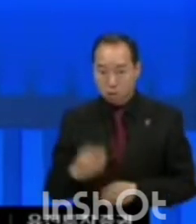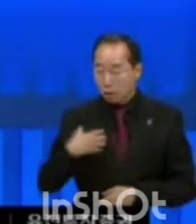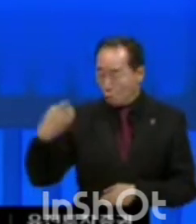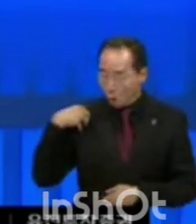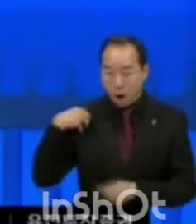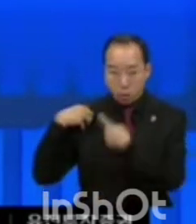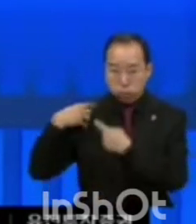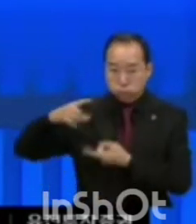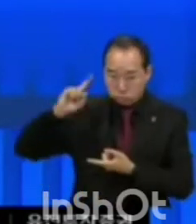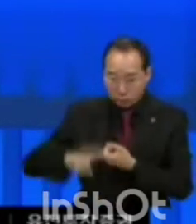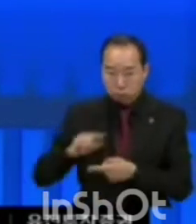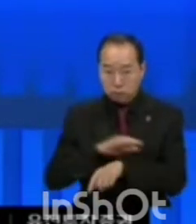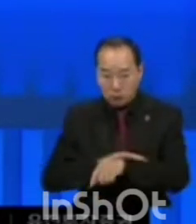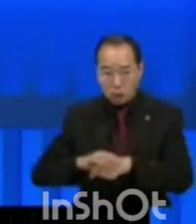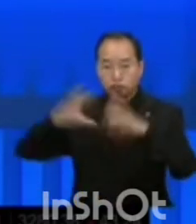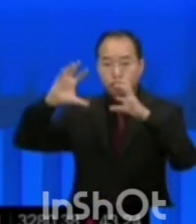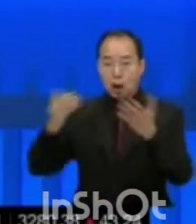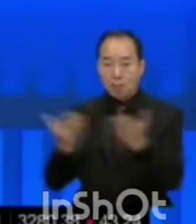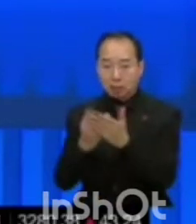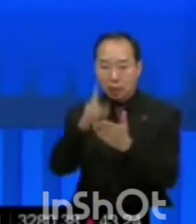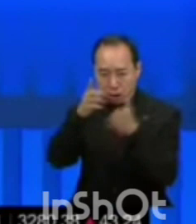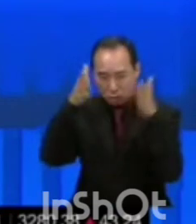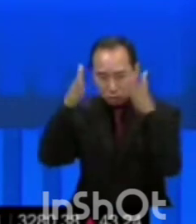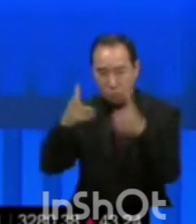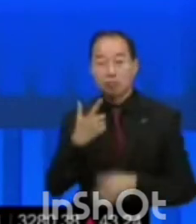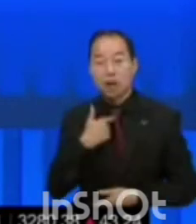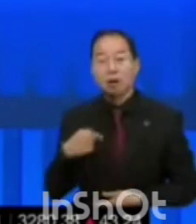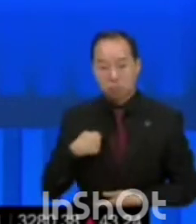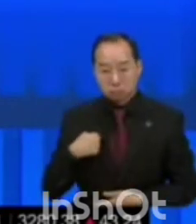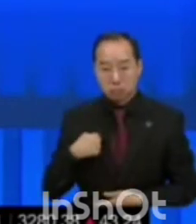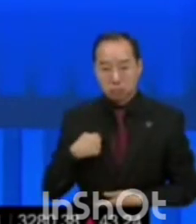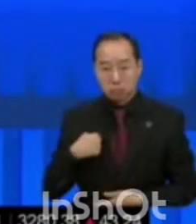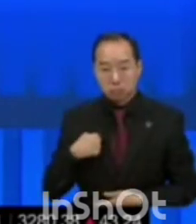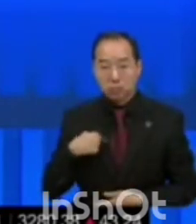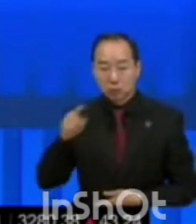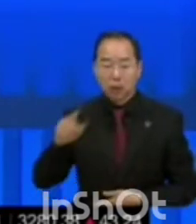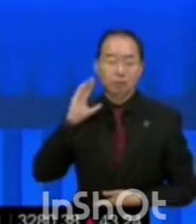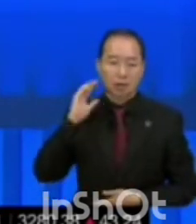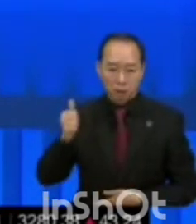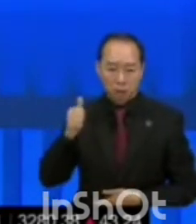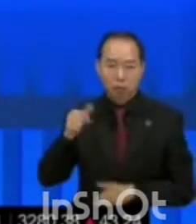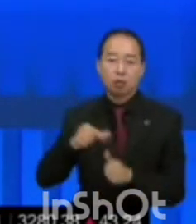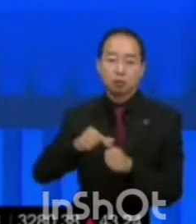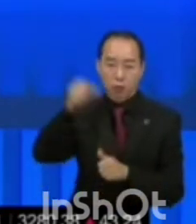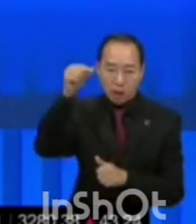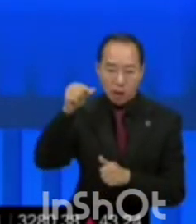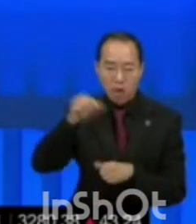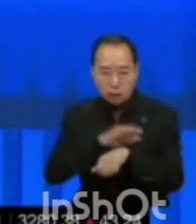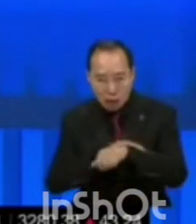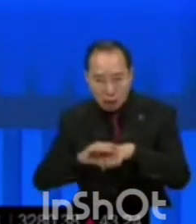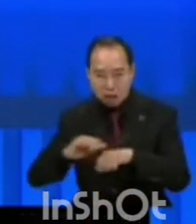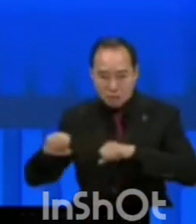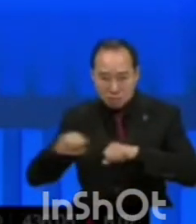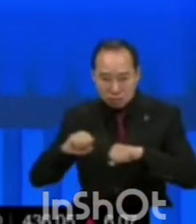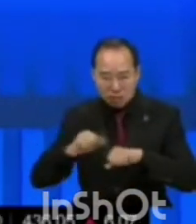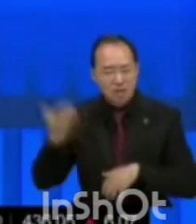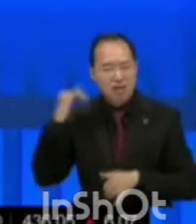권한을 남용하지 않고 오로지 국가 발전에만 잘 쓴 사람만이 대통령이 돼서도 역량을